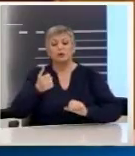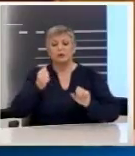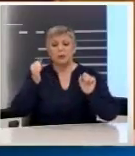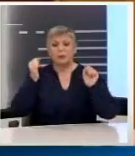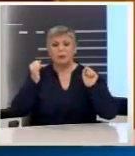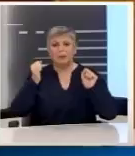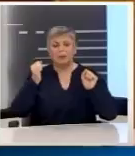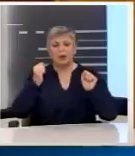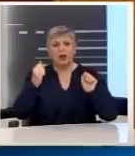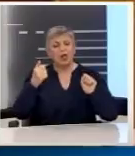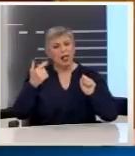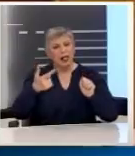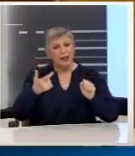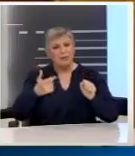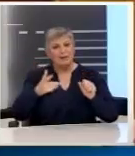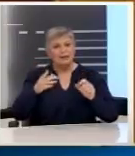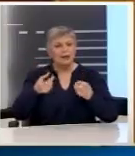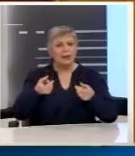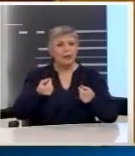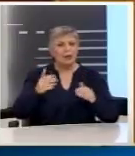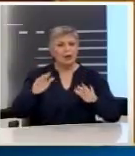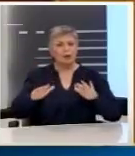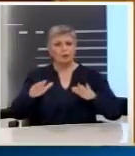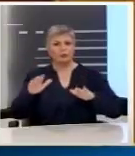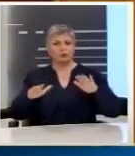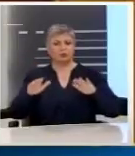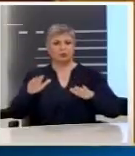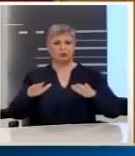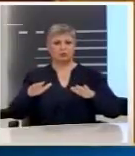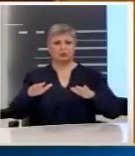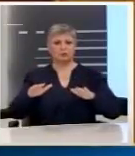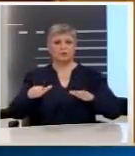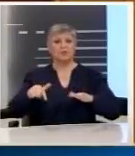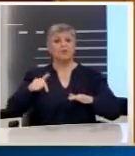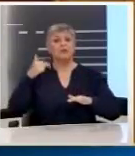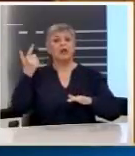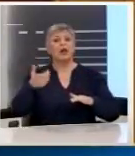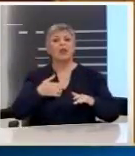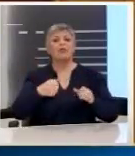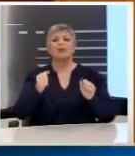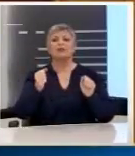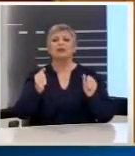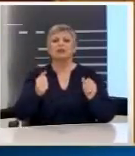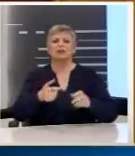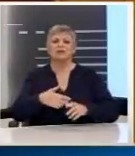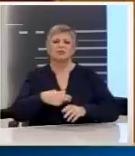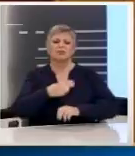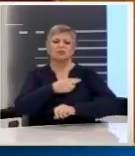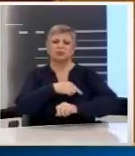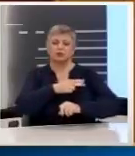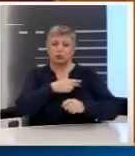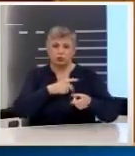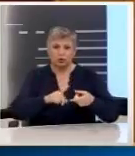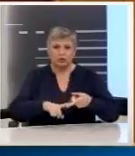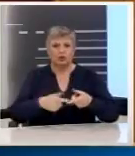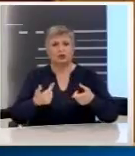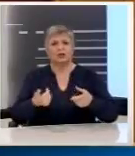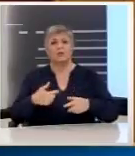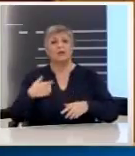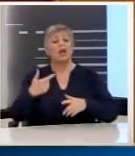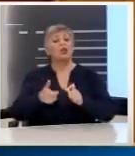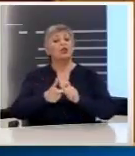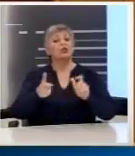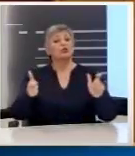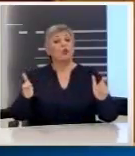κοινωνικό σώμα. Το σύστημα πρωτοβάθμιας φροντίδας υγείας. Η ενίσχυση του δημόσιου σχολείου